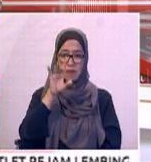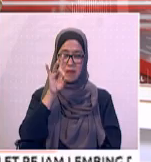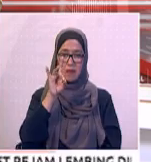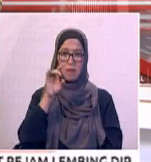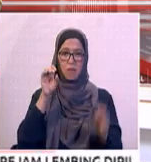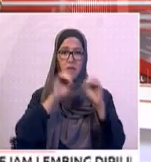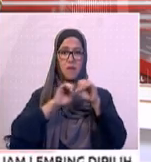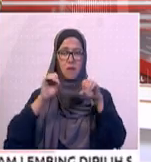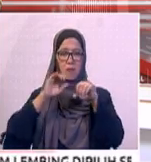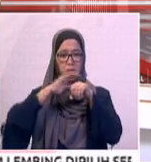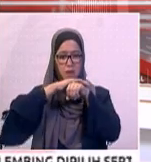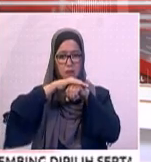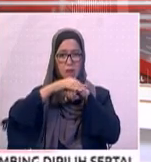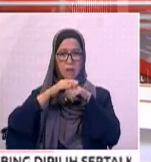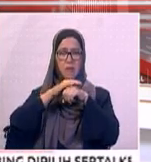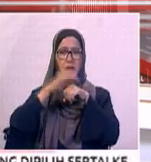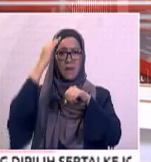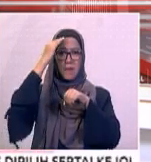otak berada di luar.